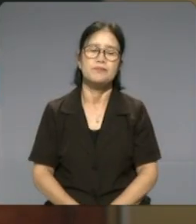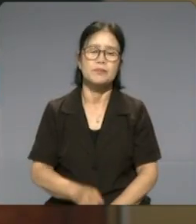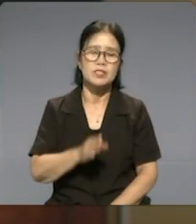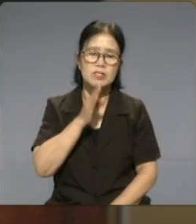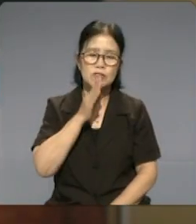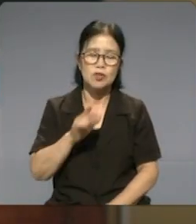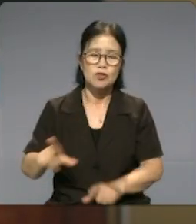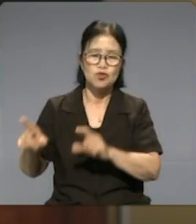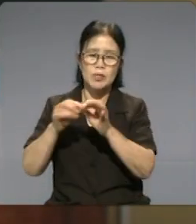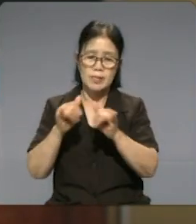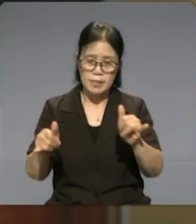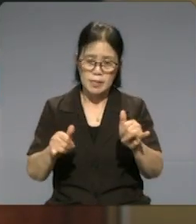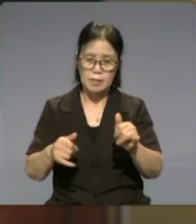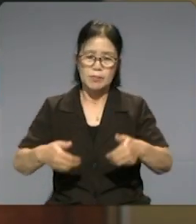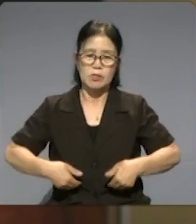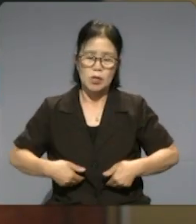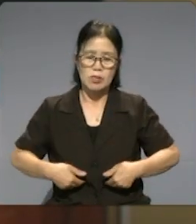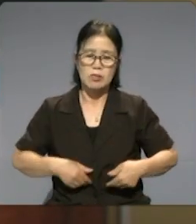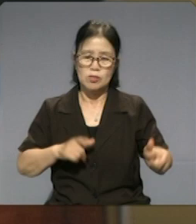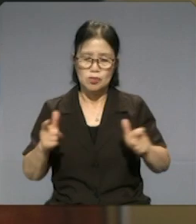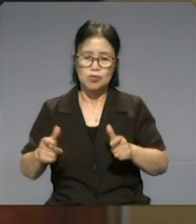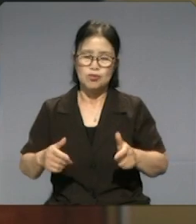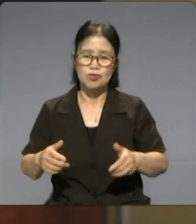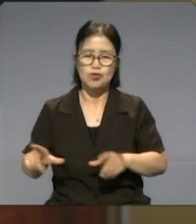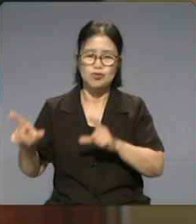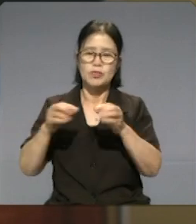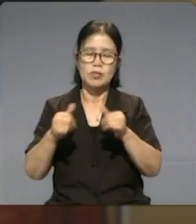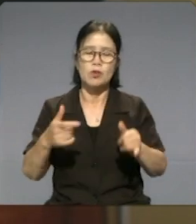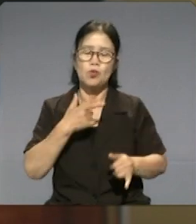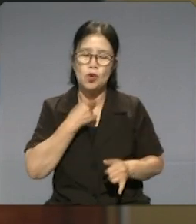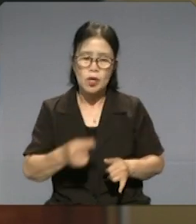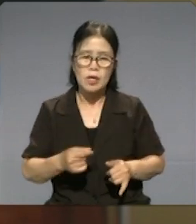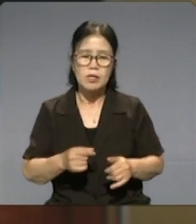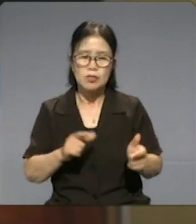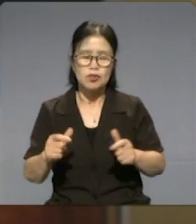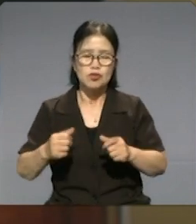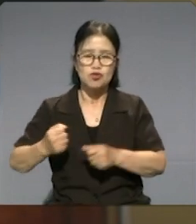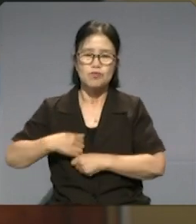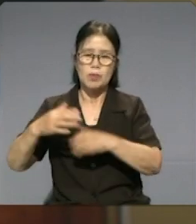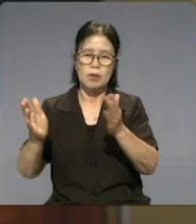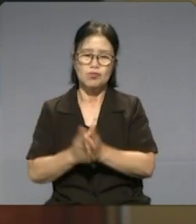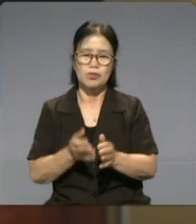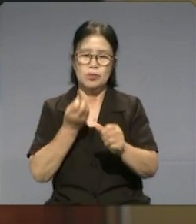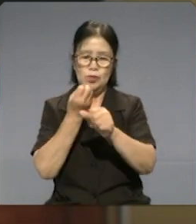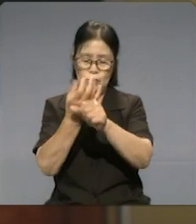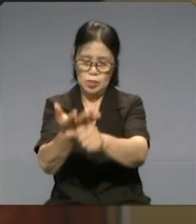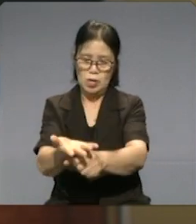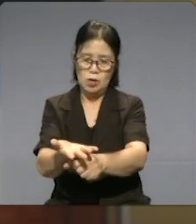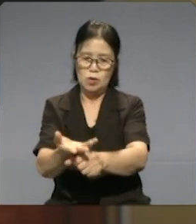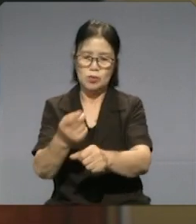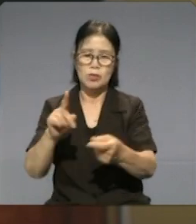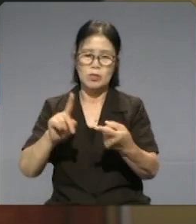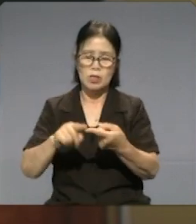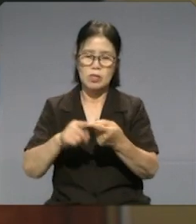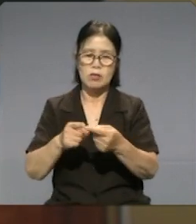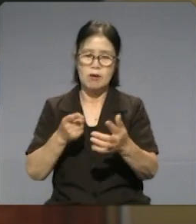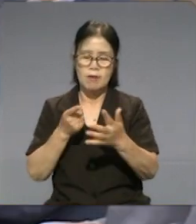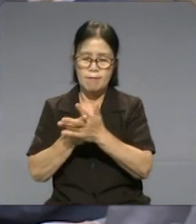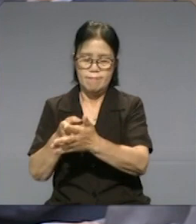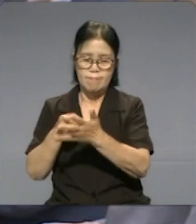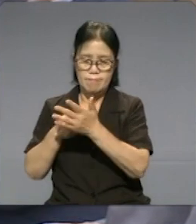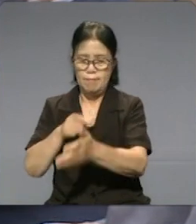실질적으로 주민들에게 또 필요한 것들, 주민들이 원하는 것들을 국방부에 전달을 하고 그런 부분들이 관철될